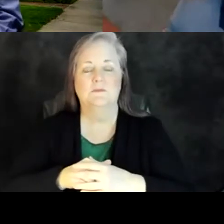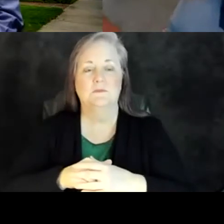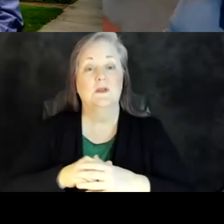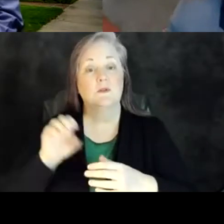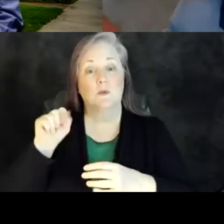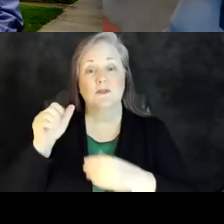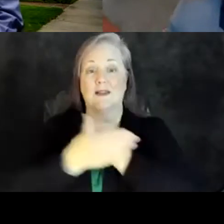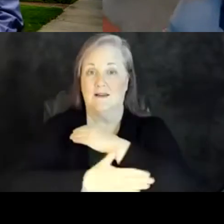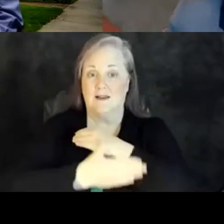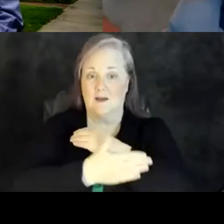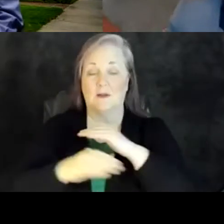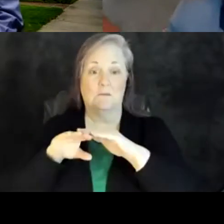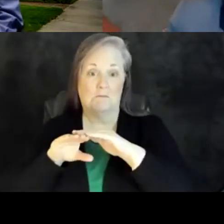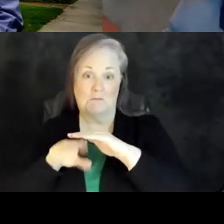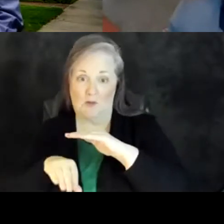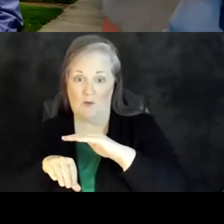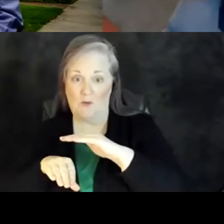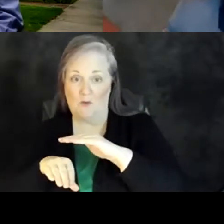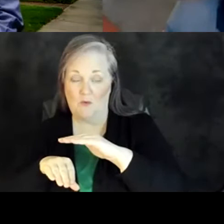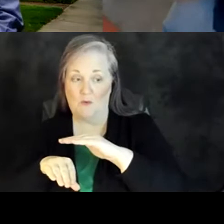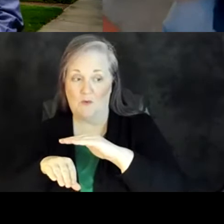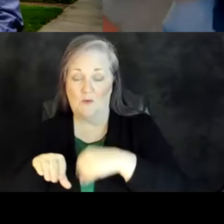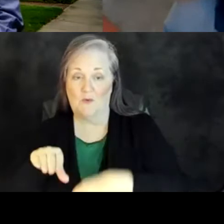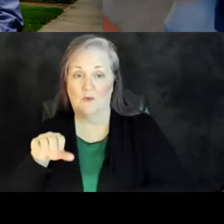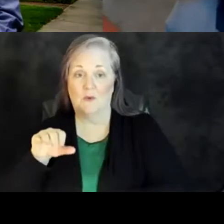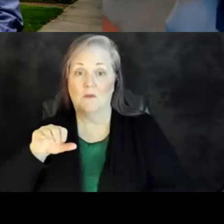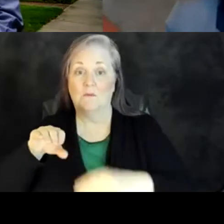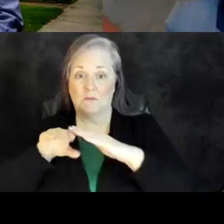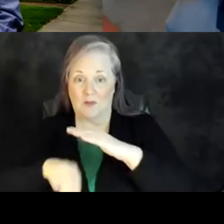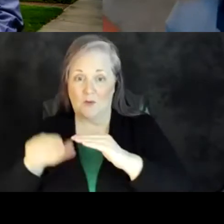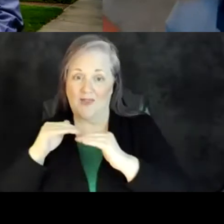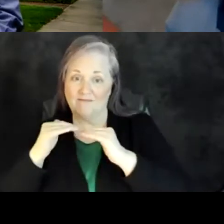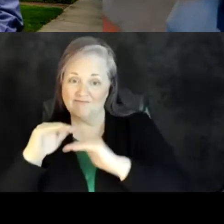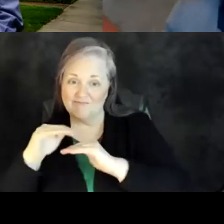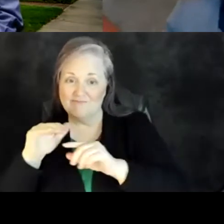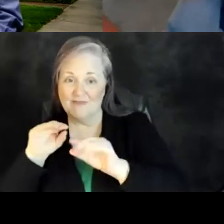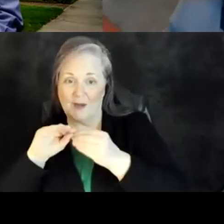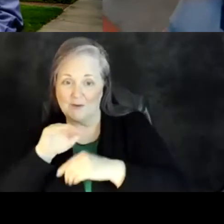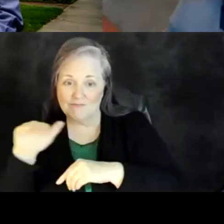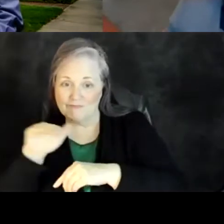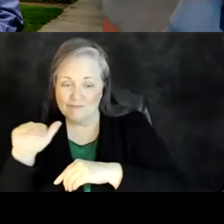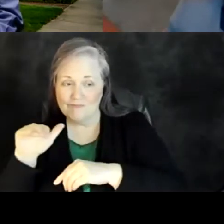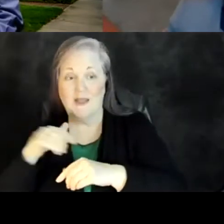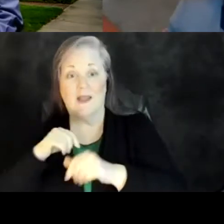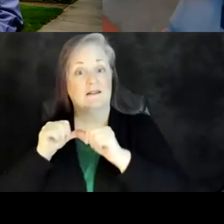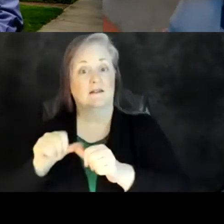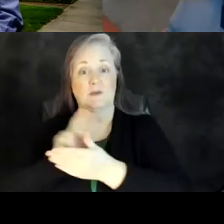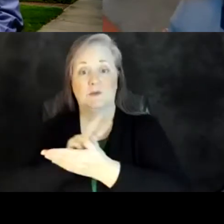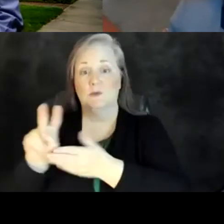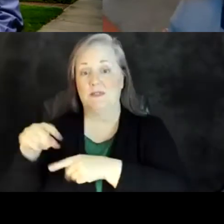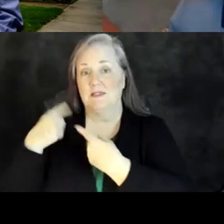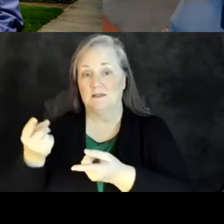Sacramento County was below that, below the threshold, كانت and أقل we had maintained that for 2 weeks.